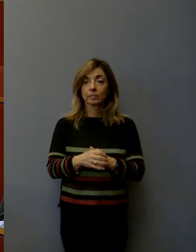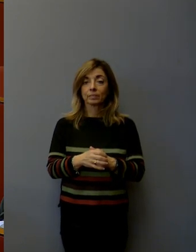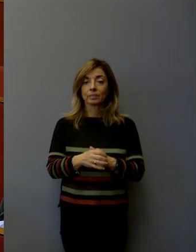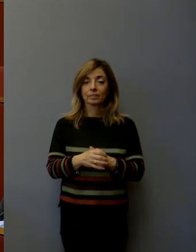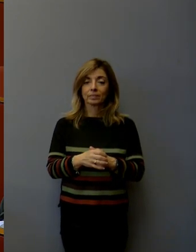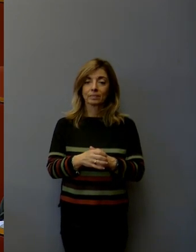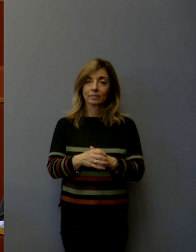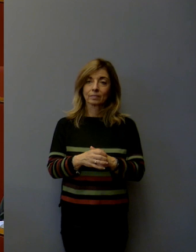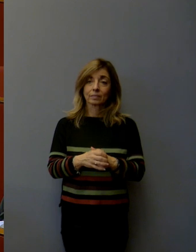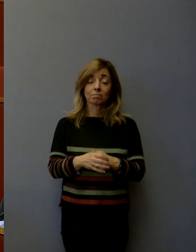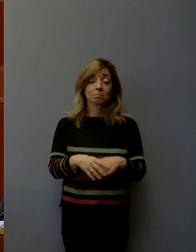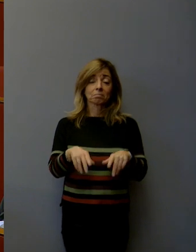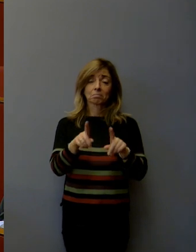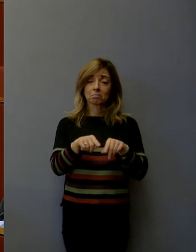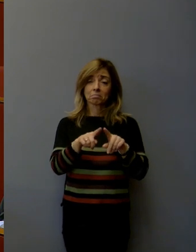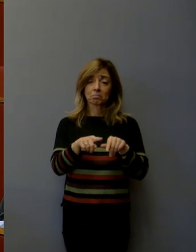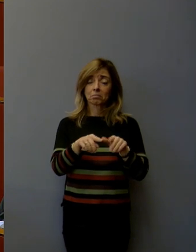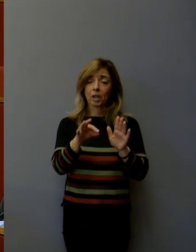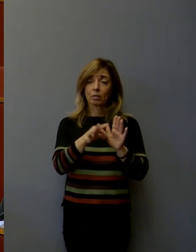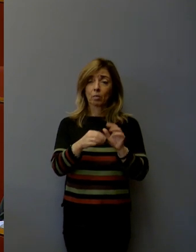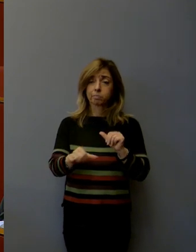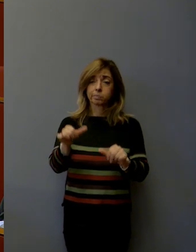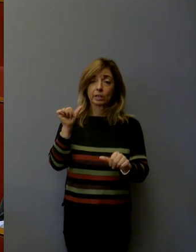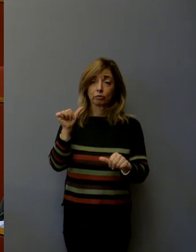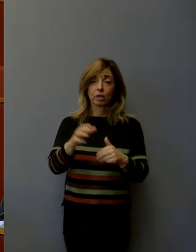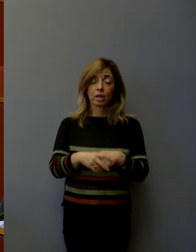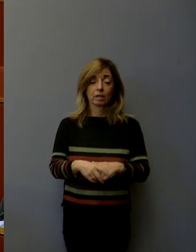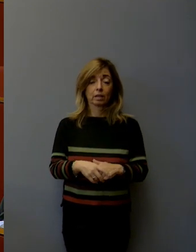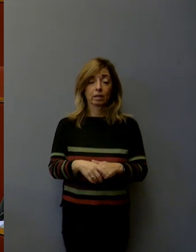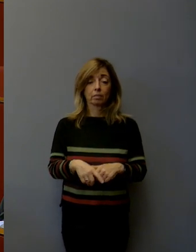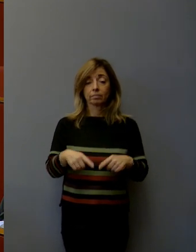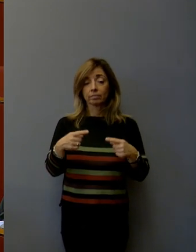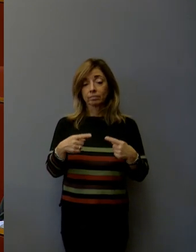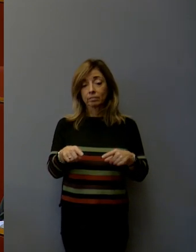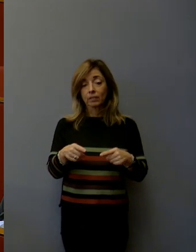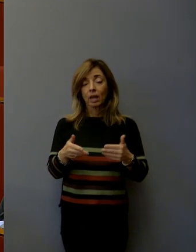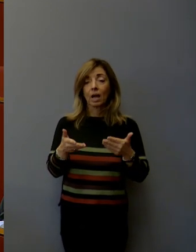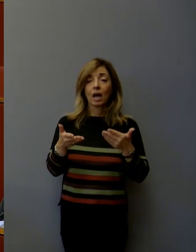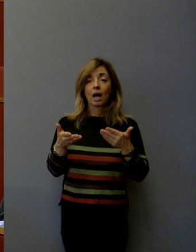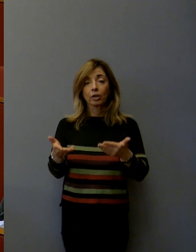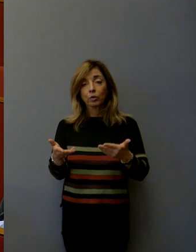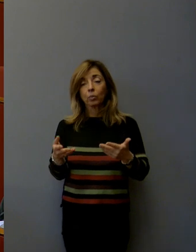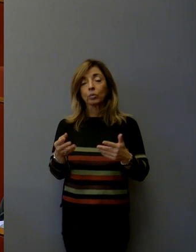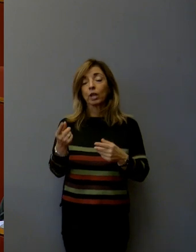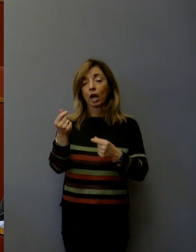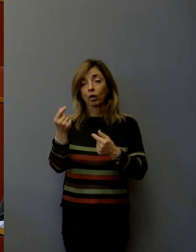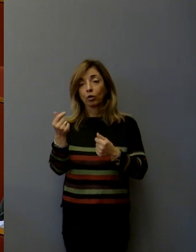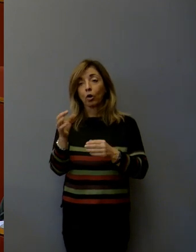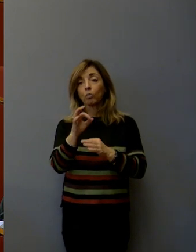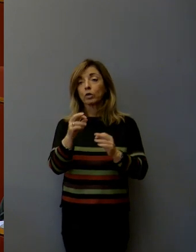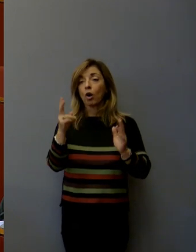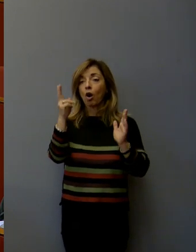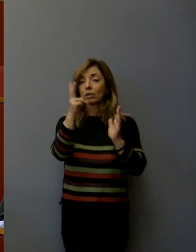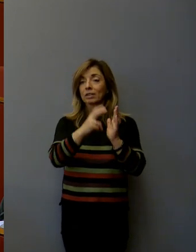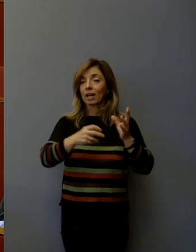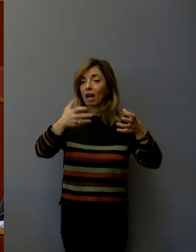è un po' sulla stessa linea del precedente e siamo sempre agli aiuti o economici o gli sgravi fiscali per tutti gli esercizi